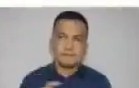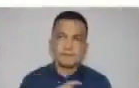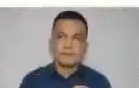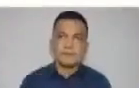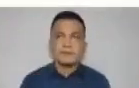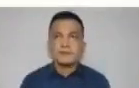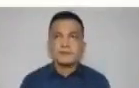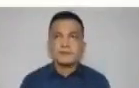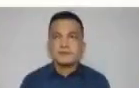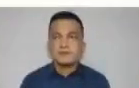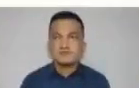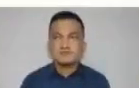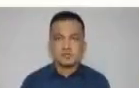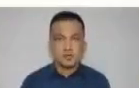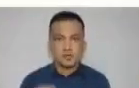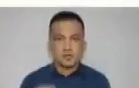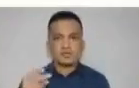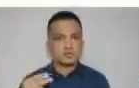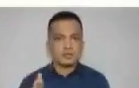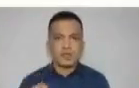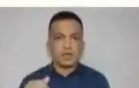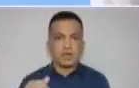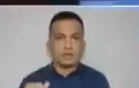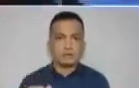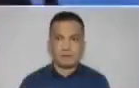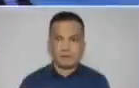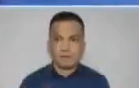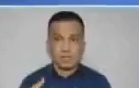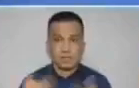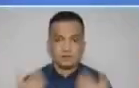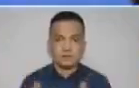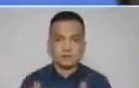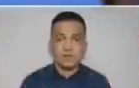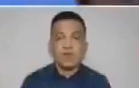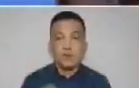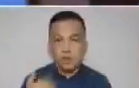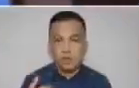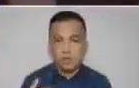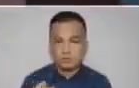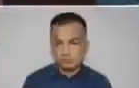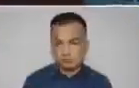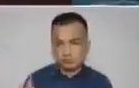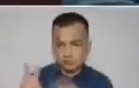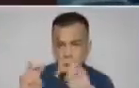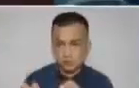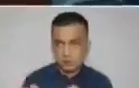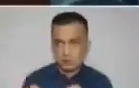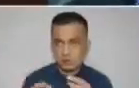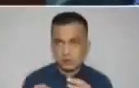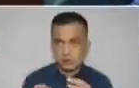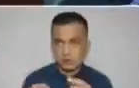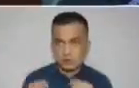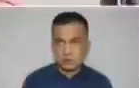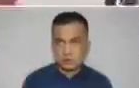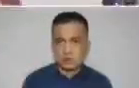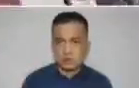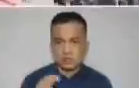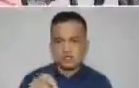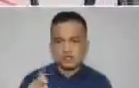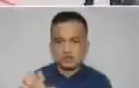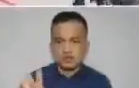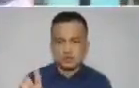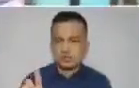COVID-19. Ayon kay Speaker Lord Alan Velasco, suportado ng 115 kongresista ang naturang panukala.